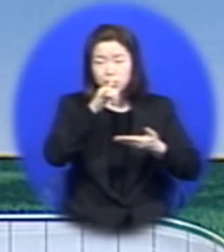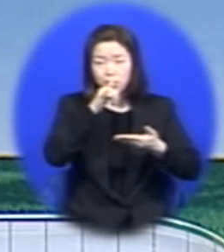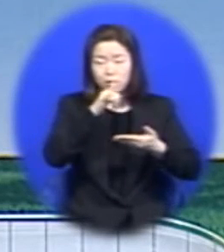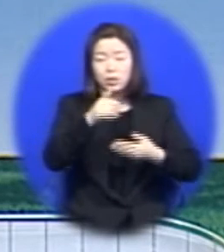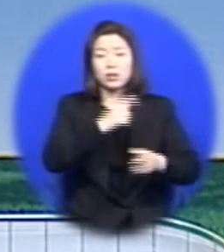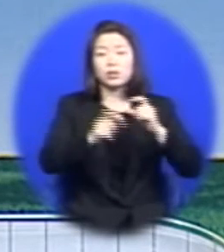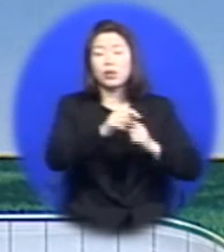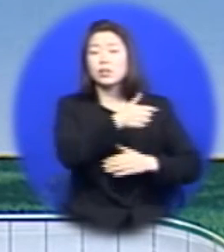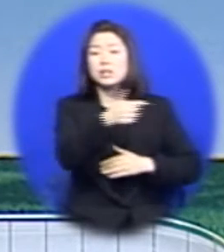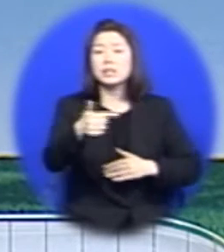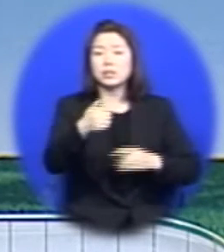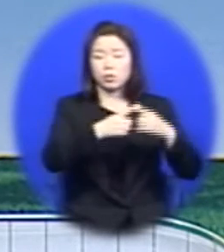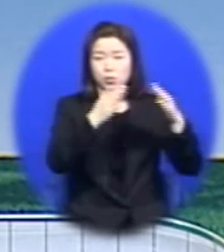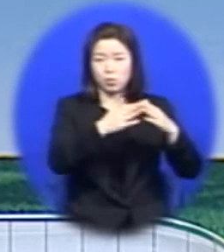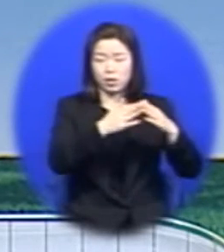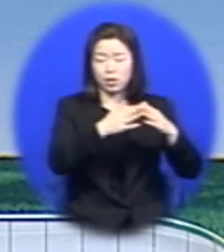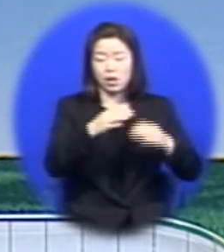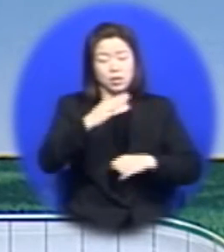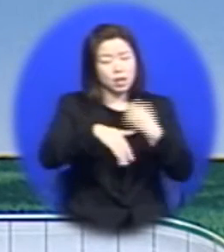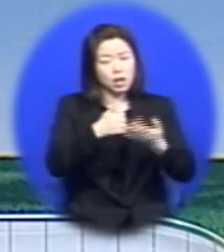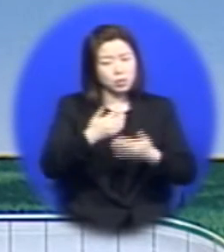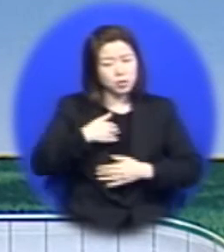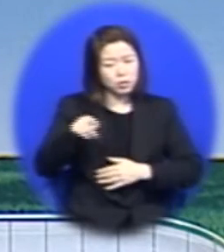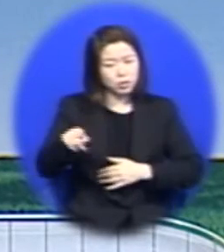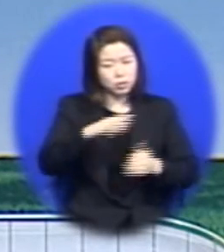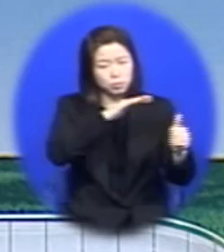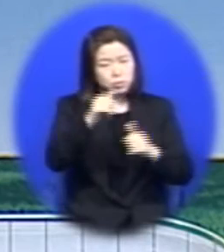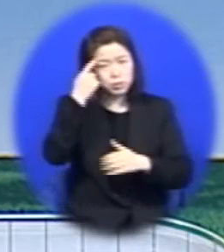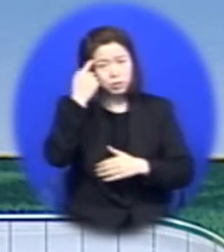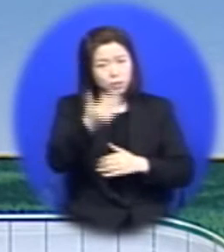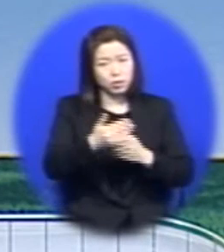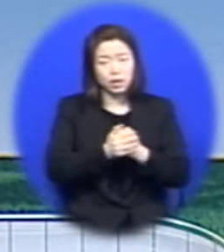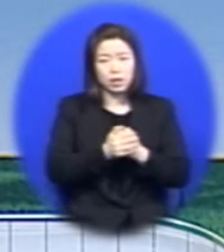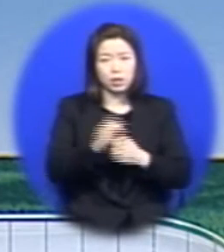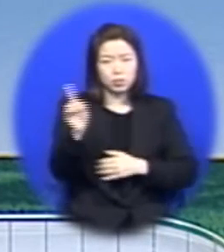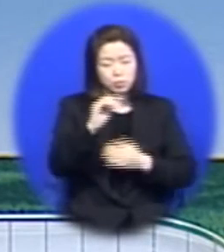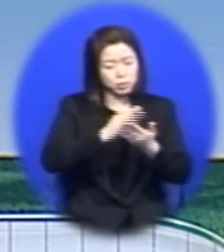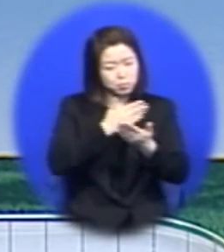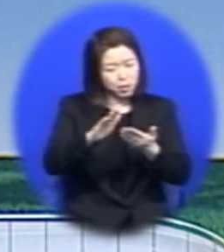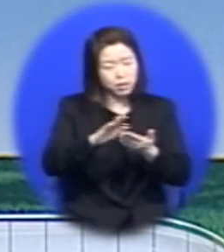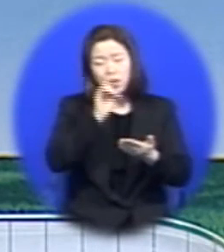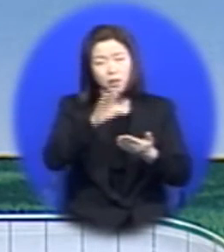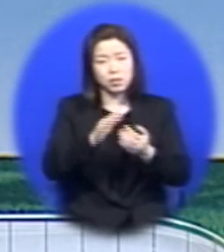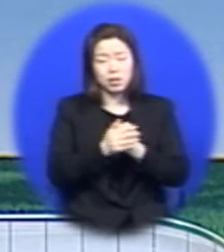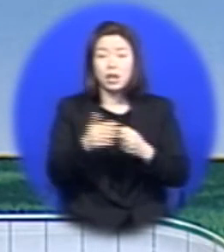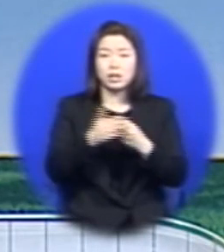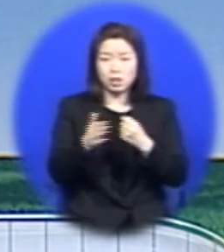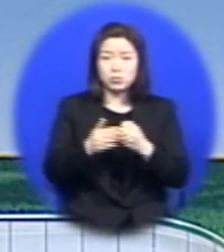교회입니다. 하나님이 여기를 나를 부르시는 건가? 도무지 판단이 안 서요.